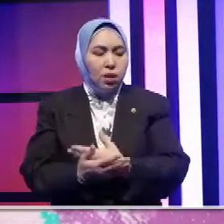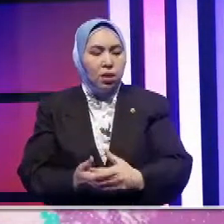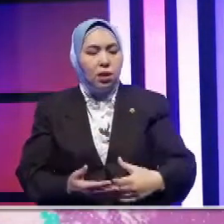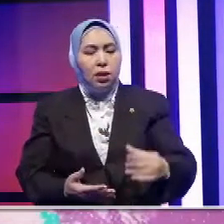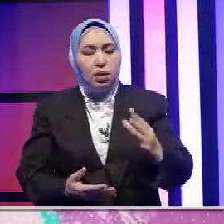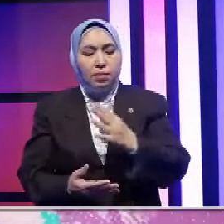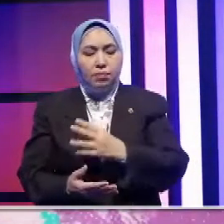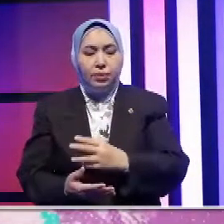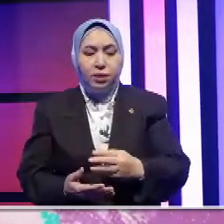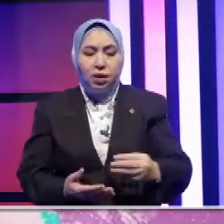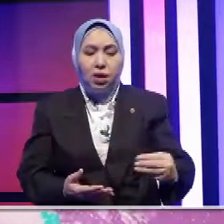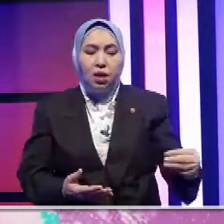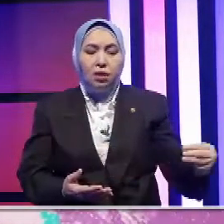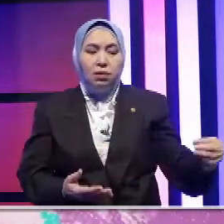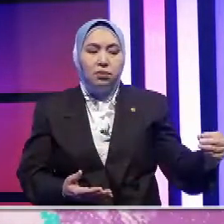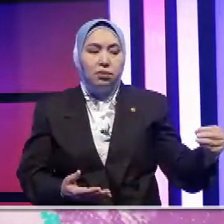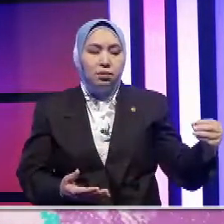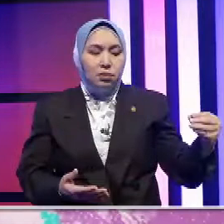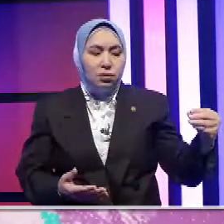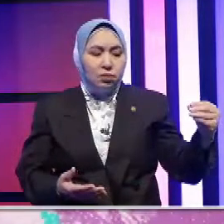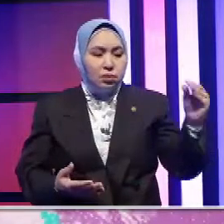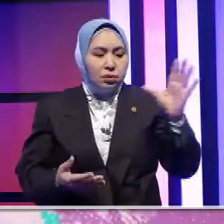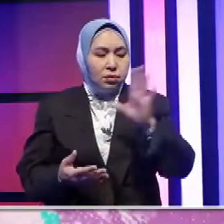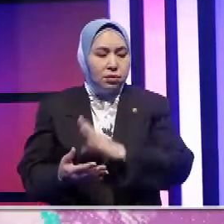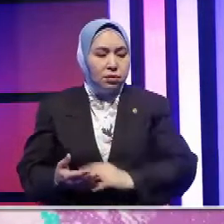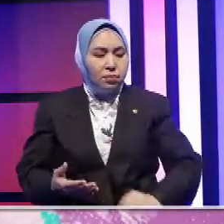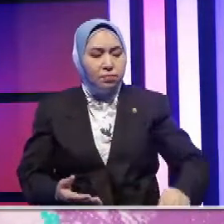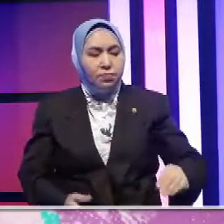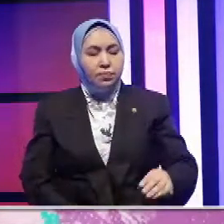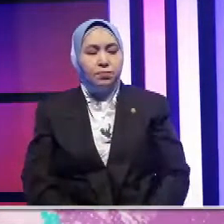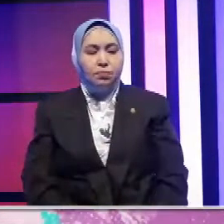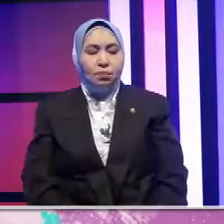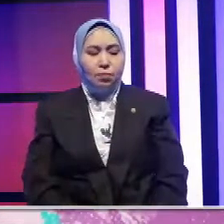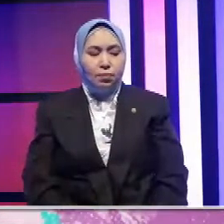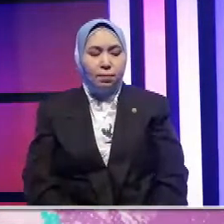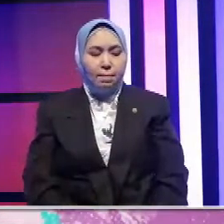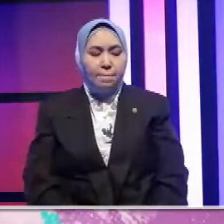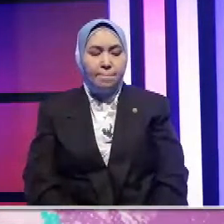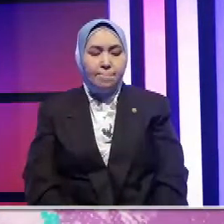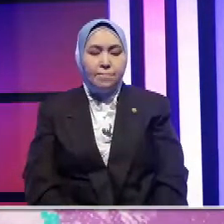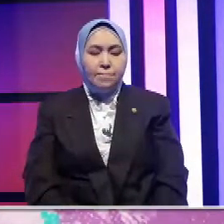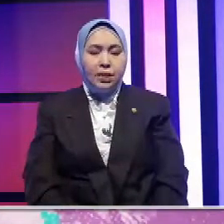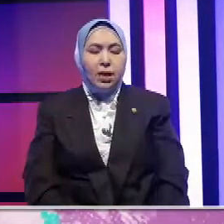ويزيدهم من فضله،